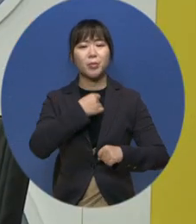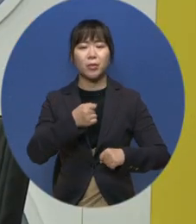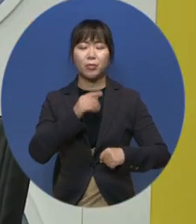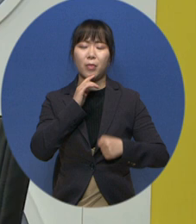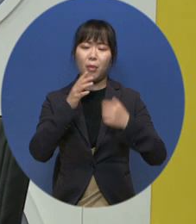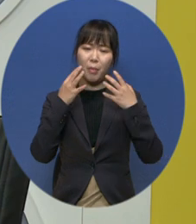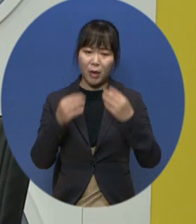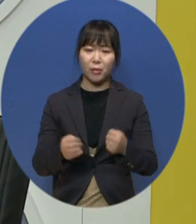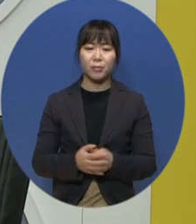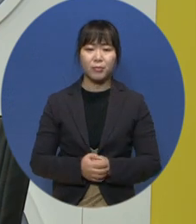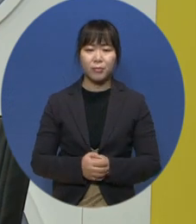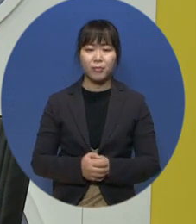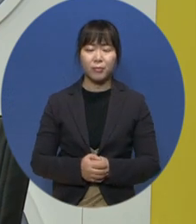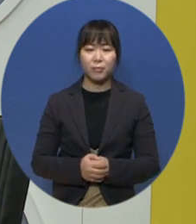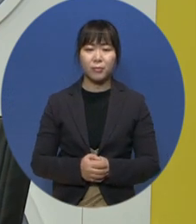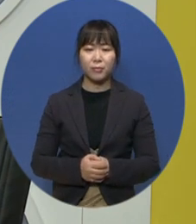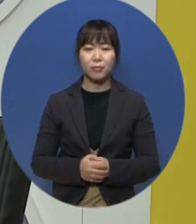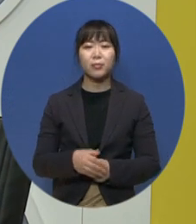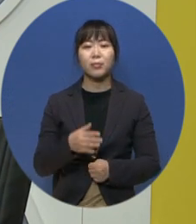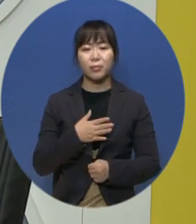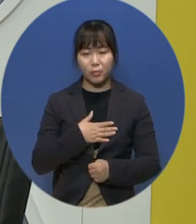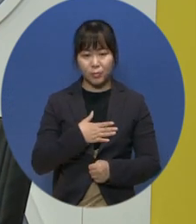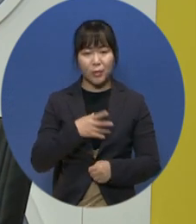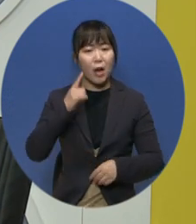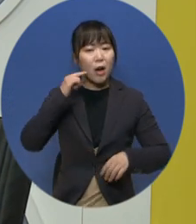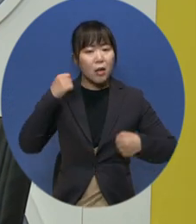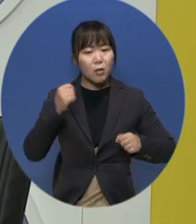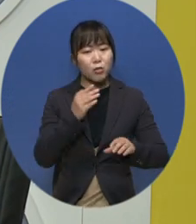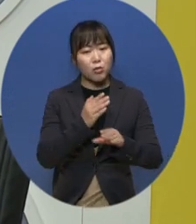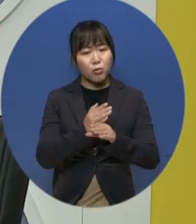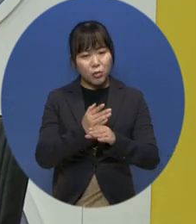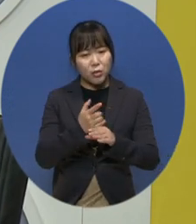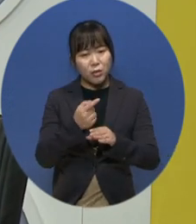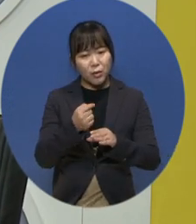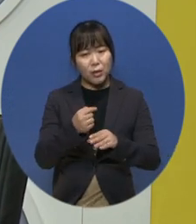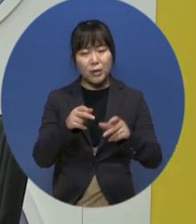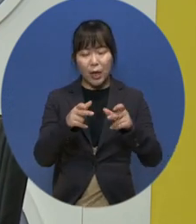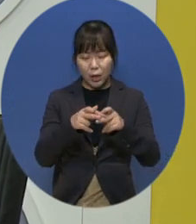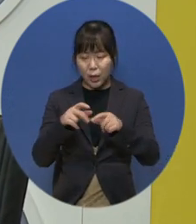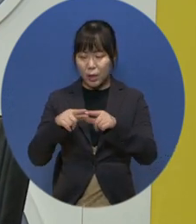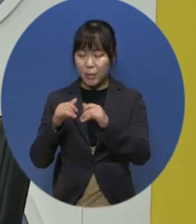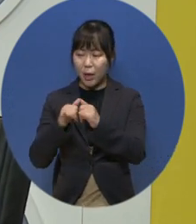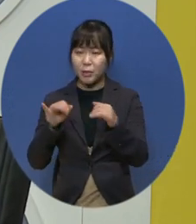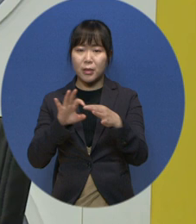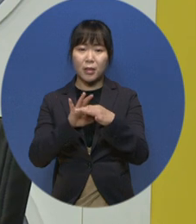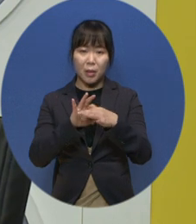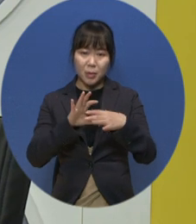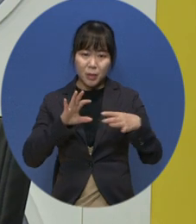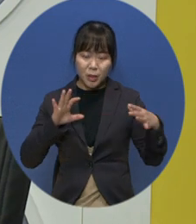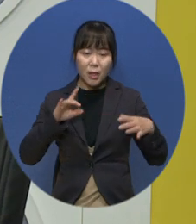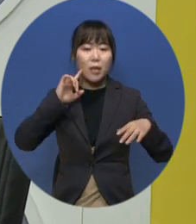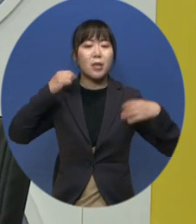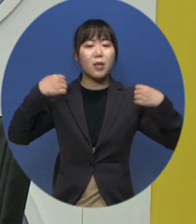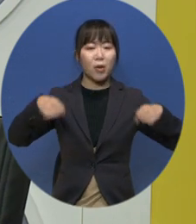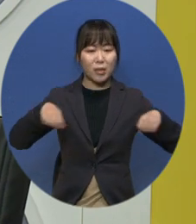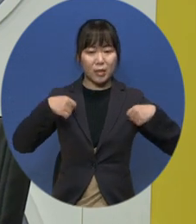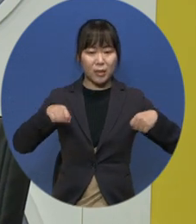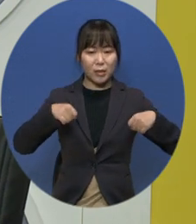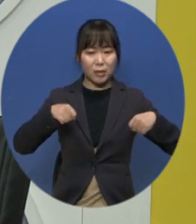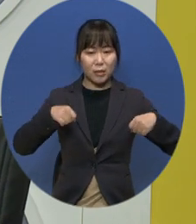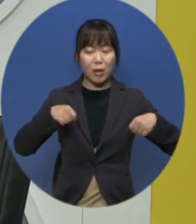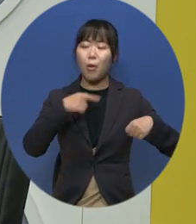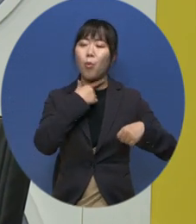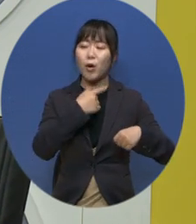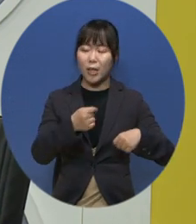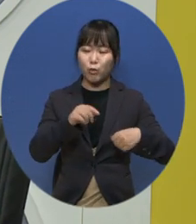참 많이 계실 거예요. 저도 연극을 하고 있지만 어쨌든 장애인, 비장애인을 떠나서 연극을 하고자 하는